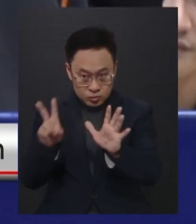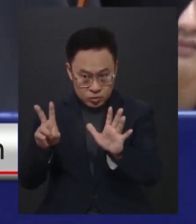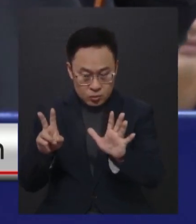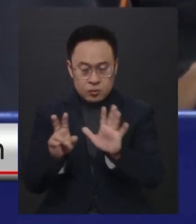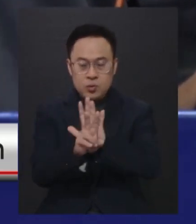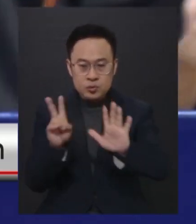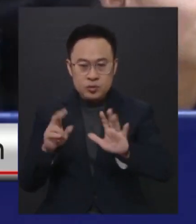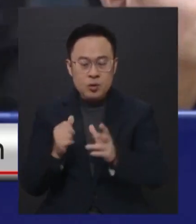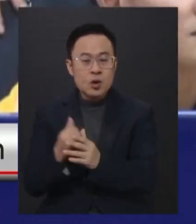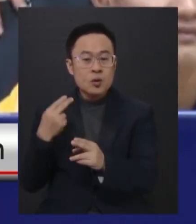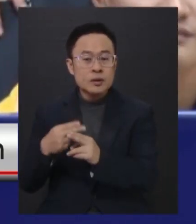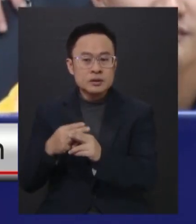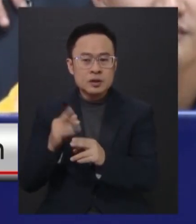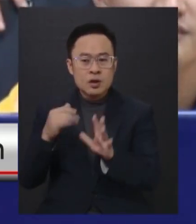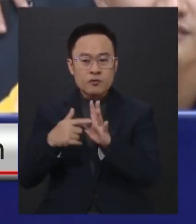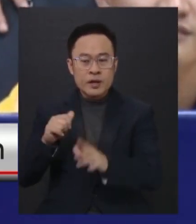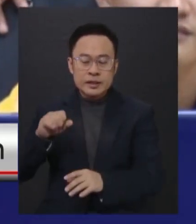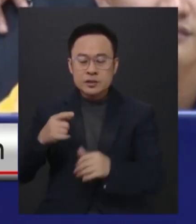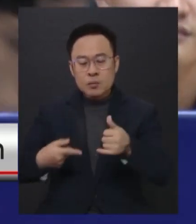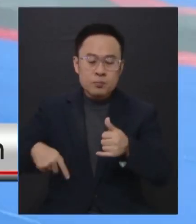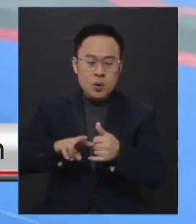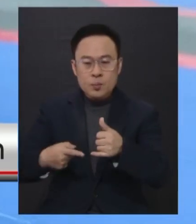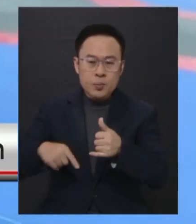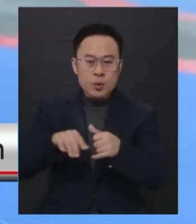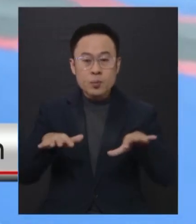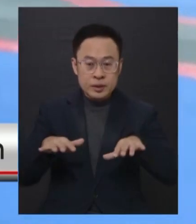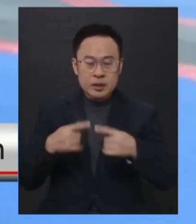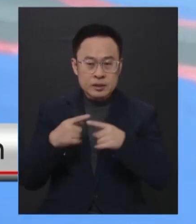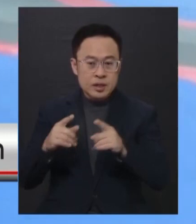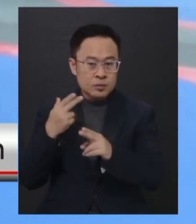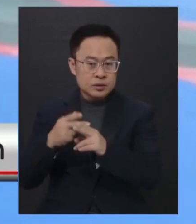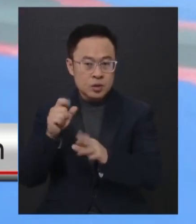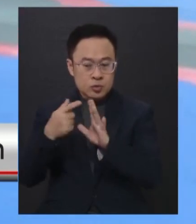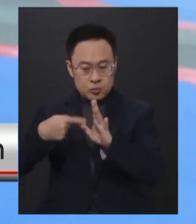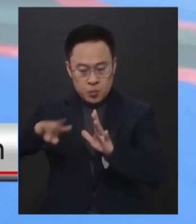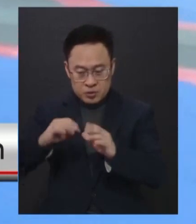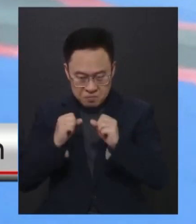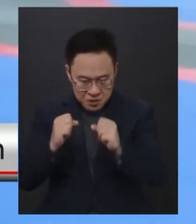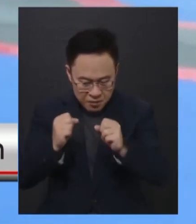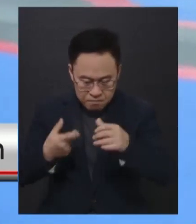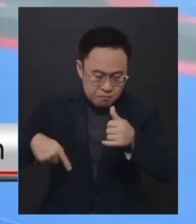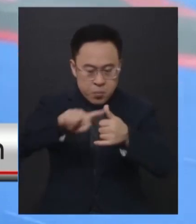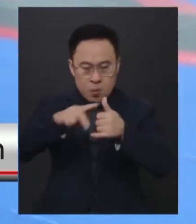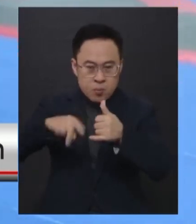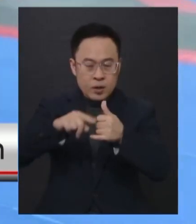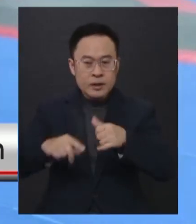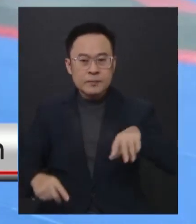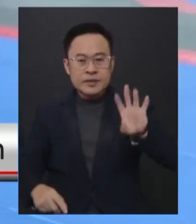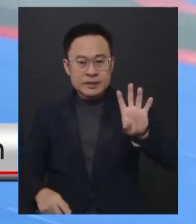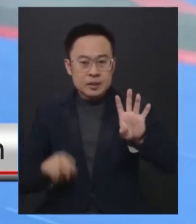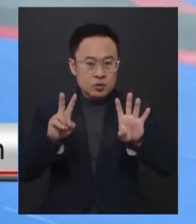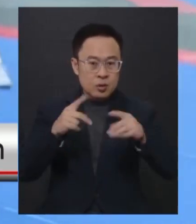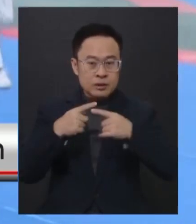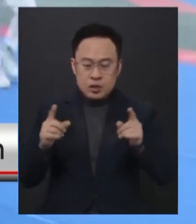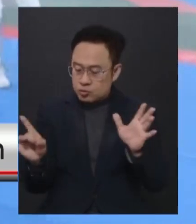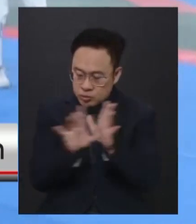กที่2เจ้าฟาอิสเนี่ยก็เริ่มผ่อนเกมในขณะที่สุภวิทย์พยายามเดินเข้าหาค่ะแล้วก็เตะขึ้นนำไป4-2แต่